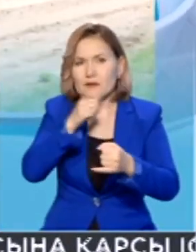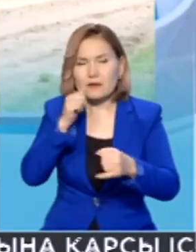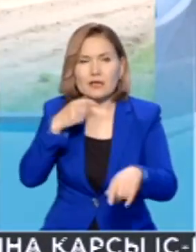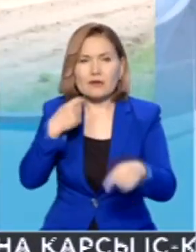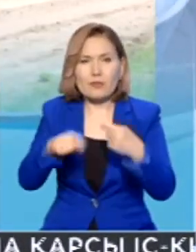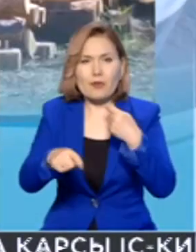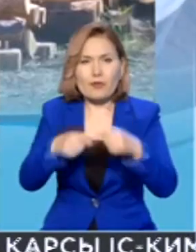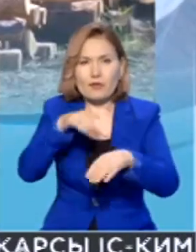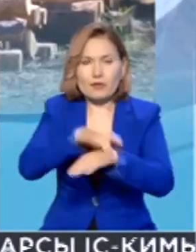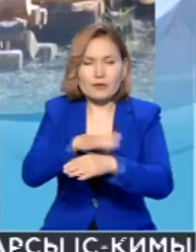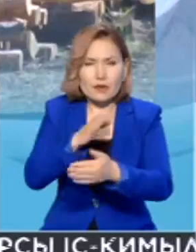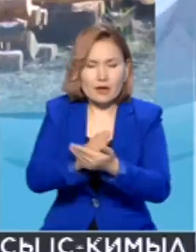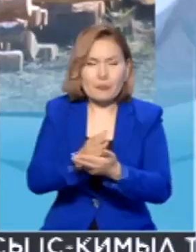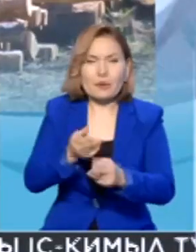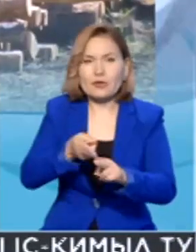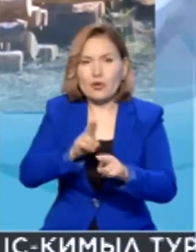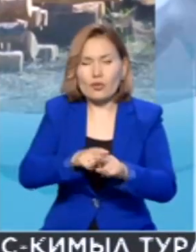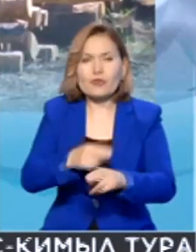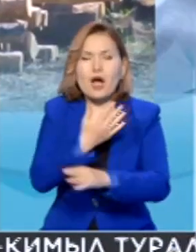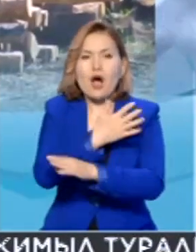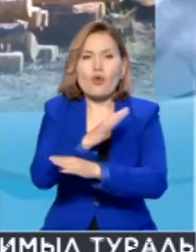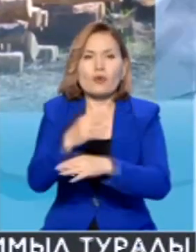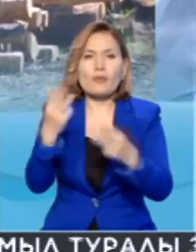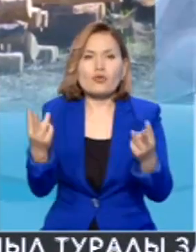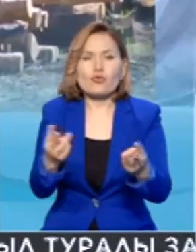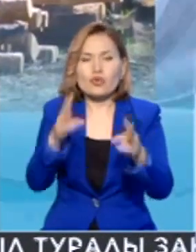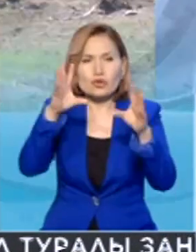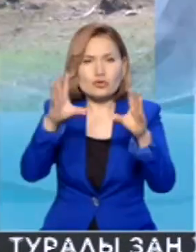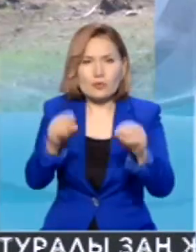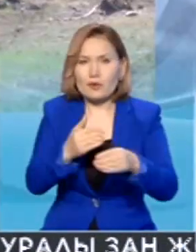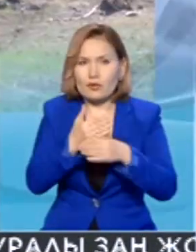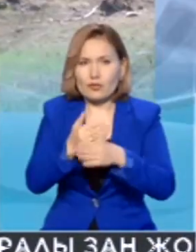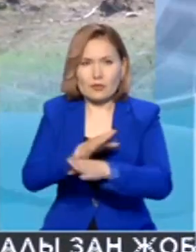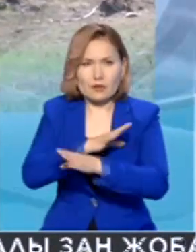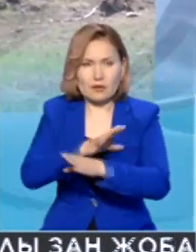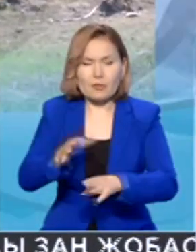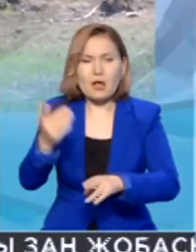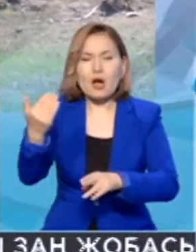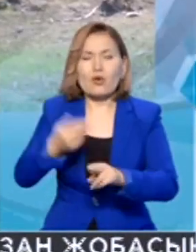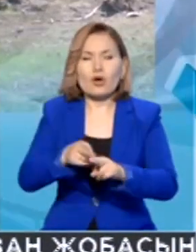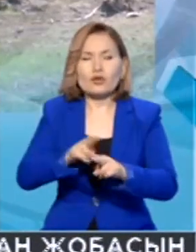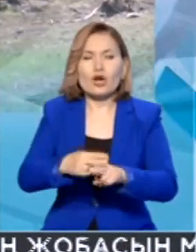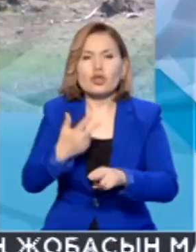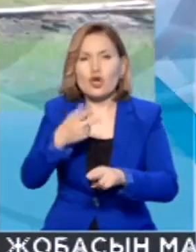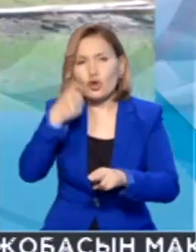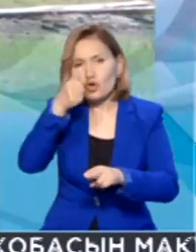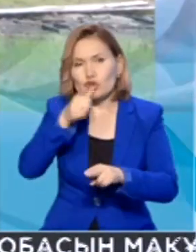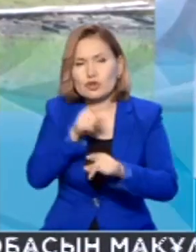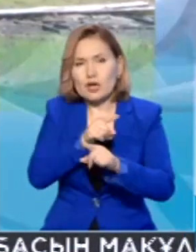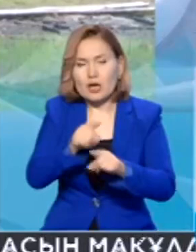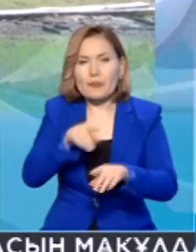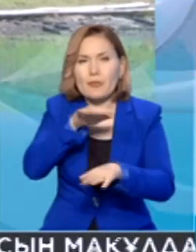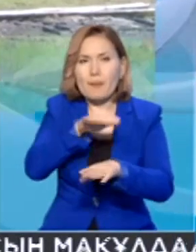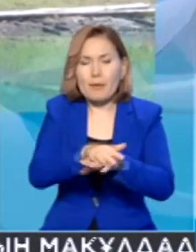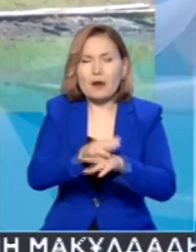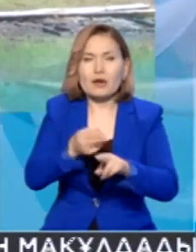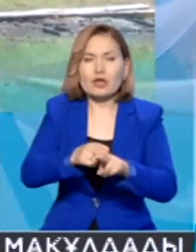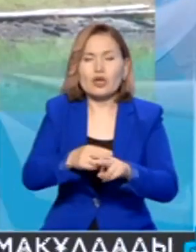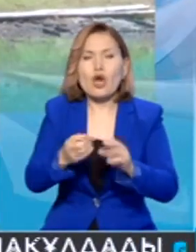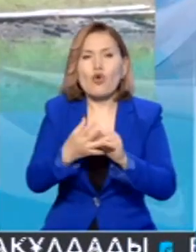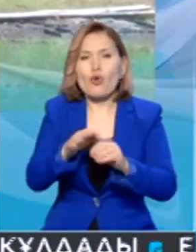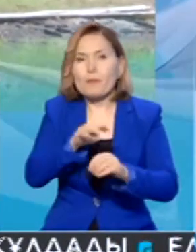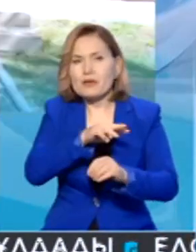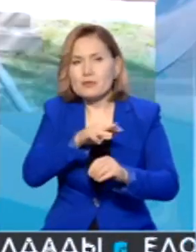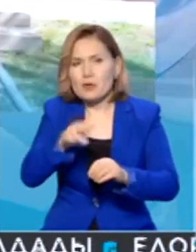әрекетін орман өрті қауіпті кезде де тоқтатпаған. 3 жыл ішінде банктегі есепшотына 15 миллион теңгенің сыртында